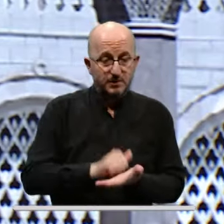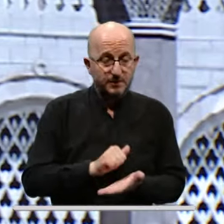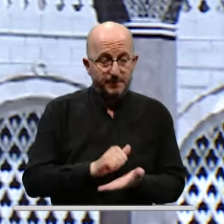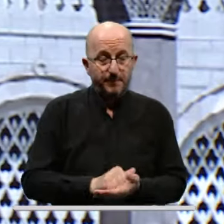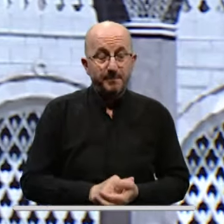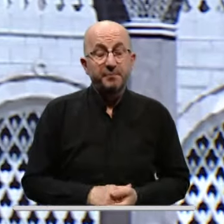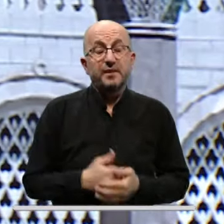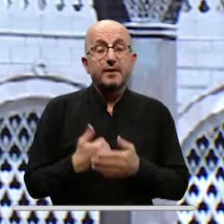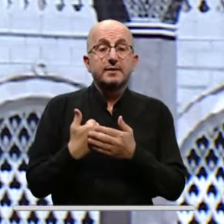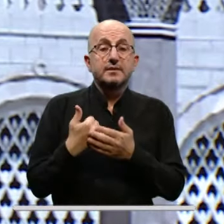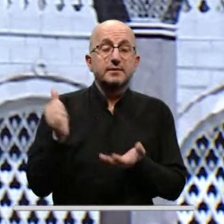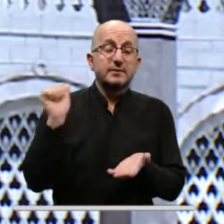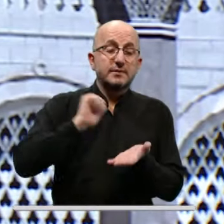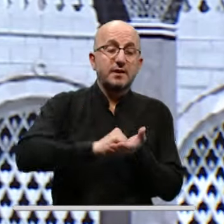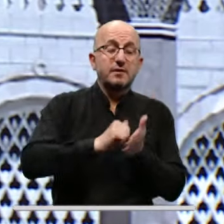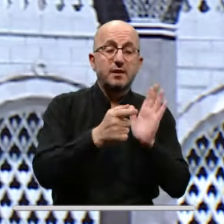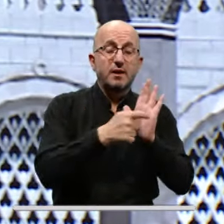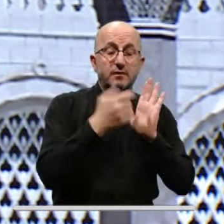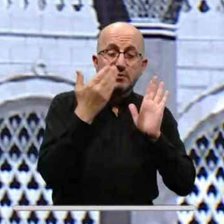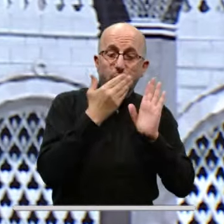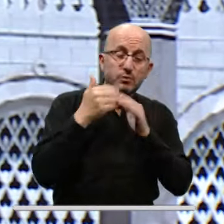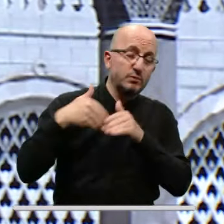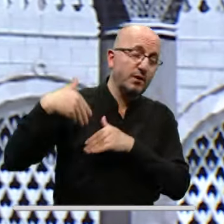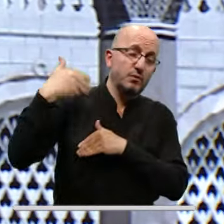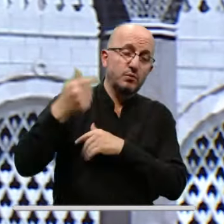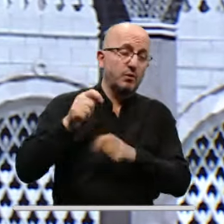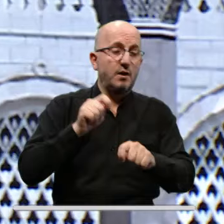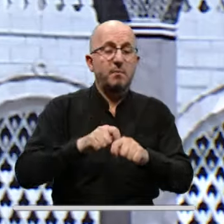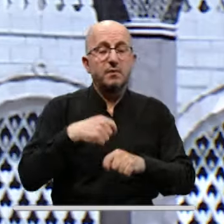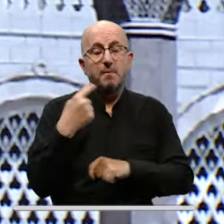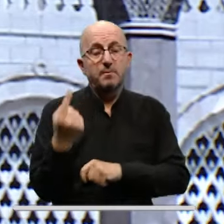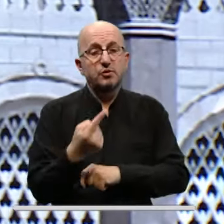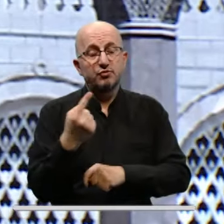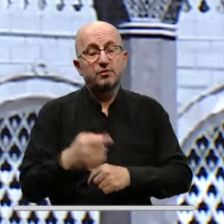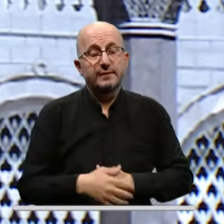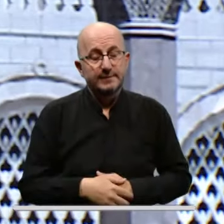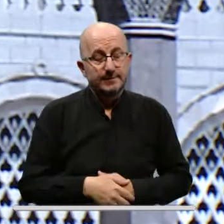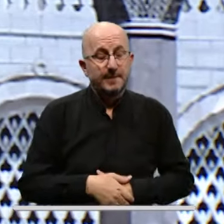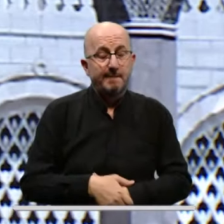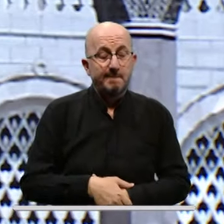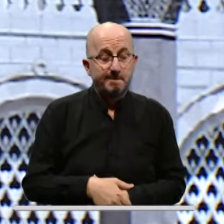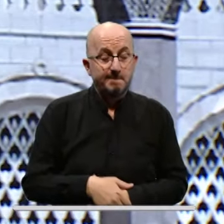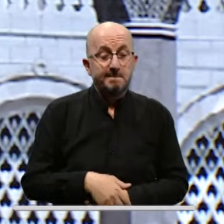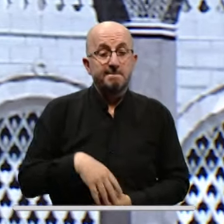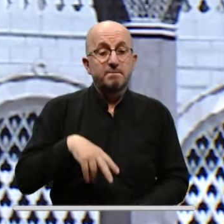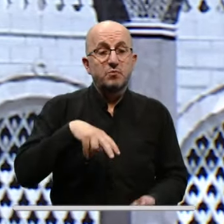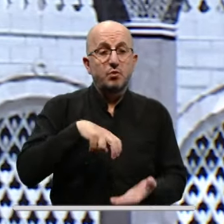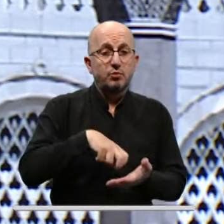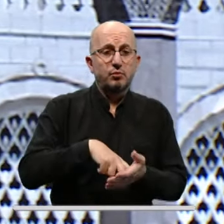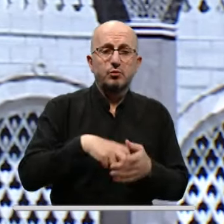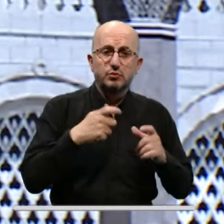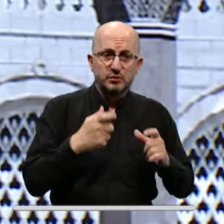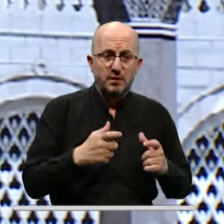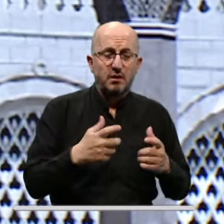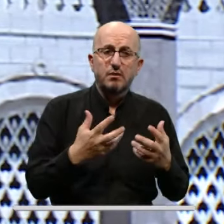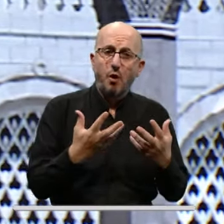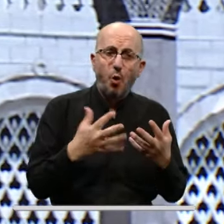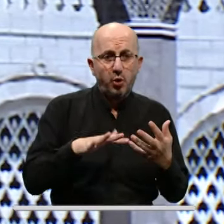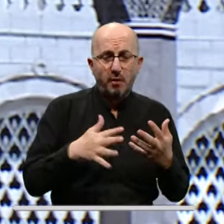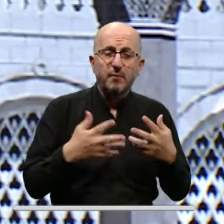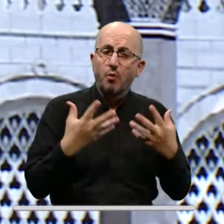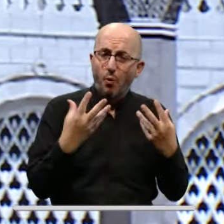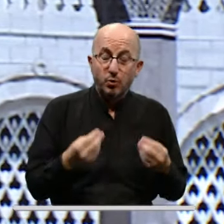Secde ayeti okunduktan sonra icra edilen bir şeydir. Dolayısıyla oturduğumuz yerde olabilir mi?